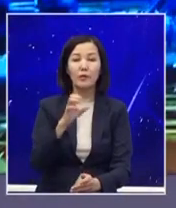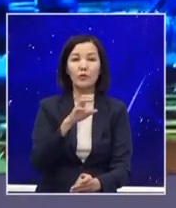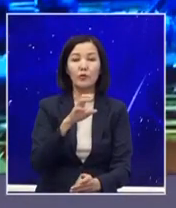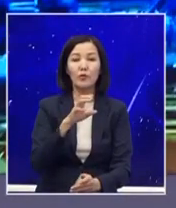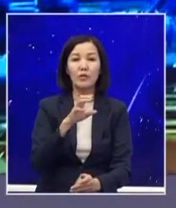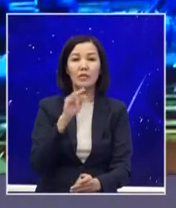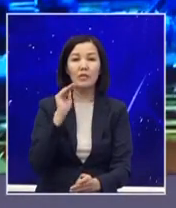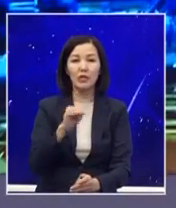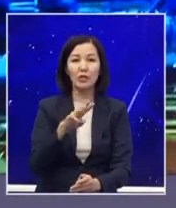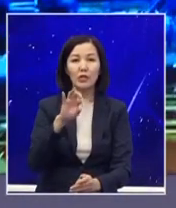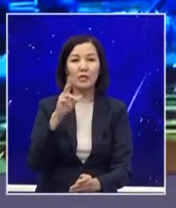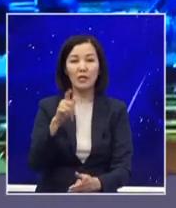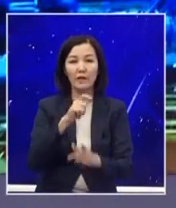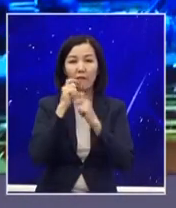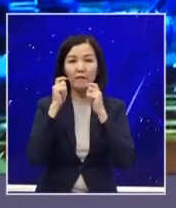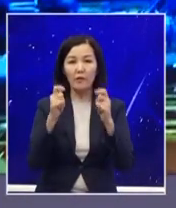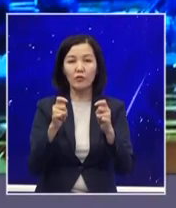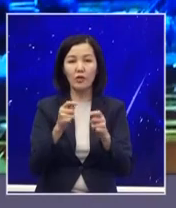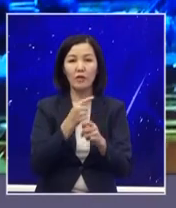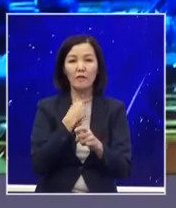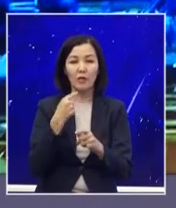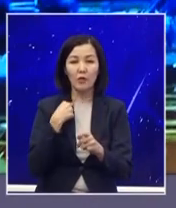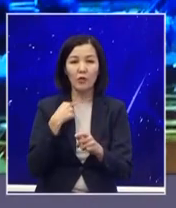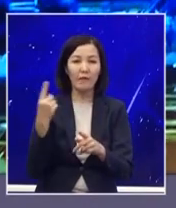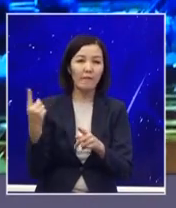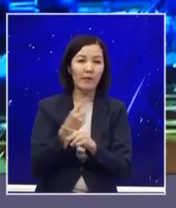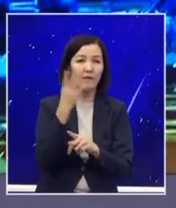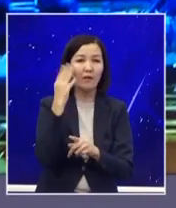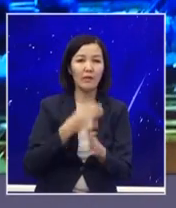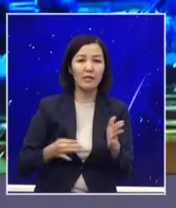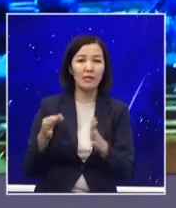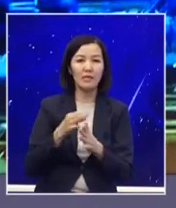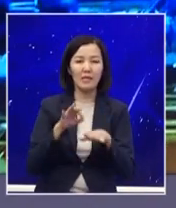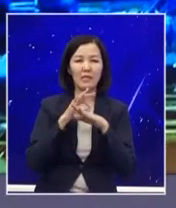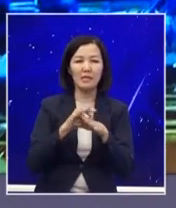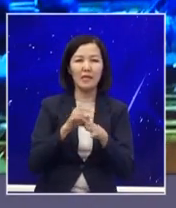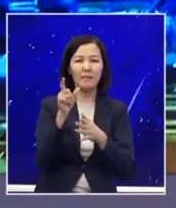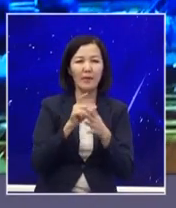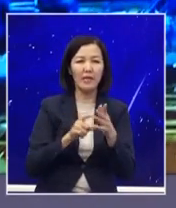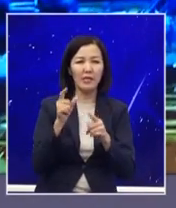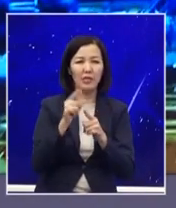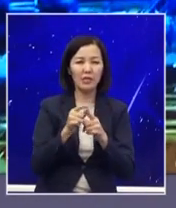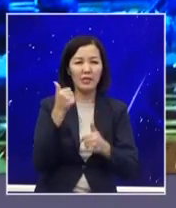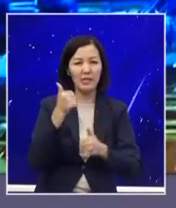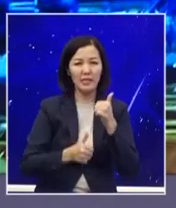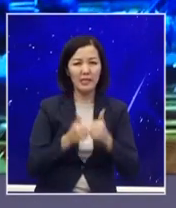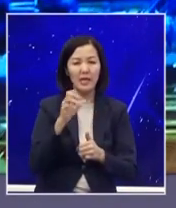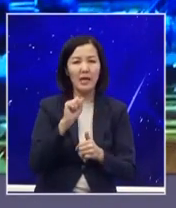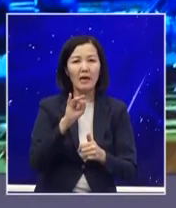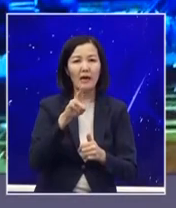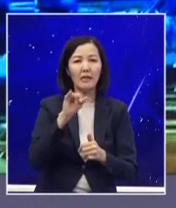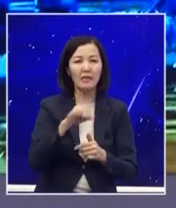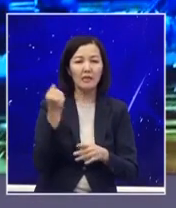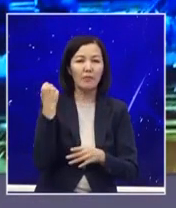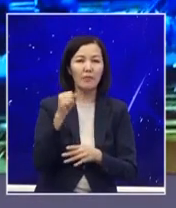500 000 тенге вручили акыну импровизатору в Талдыкургане. Впервые в Алматинской области состоялось поэтическое состязание